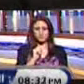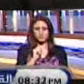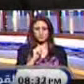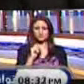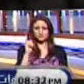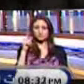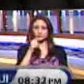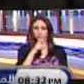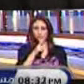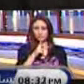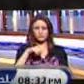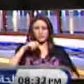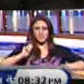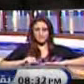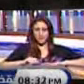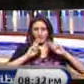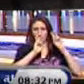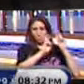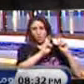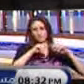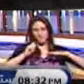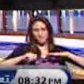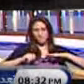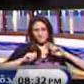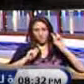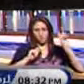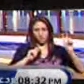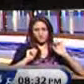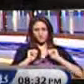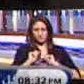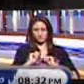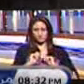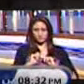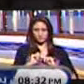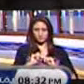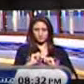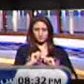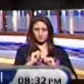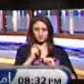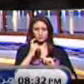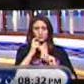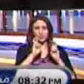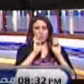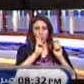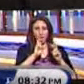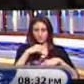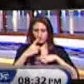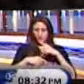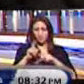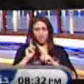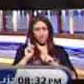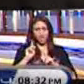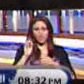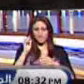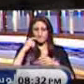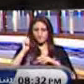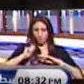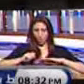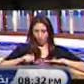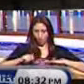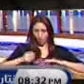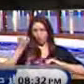إذن الطعن اللي اتعمل النهاردة لن يتم بناء عليه إيقاف الإجراءات، أو يعني بناء عليها الحكم اللي